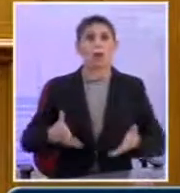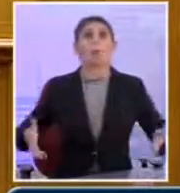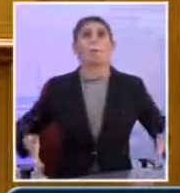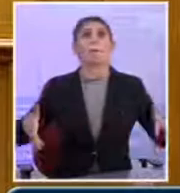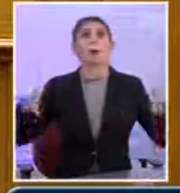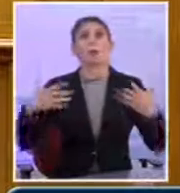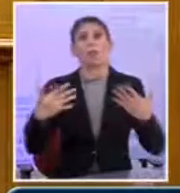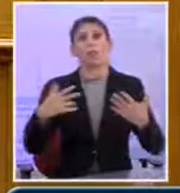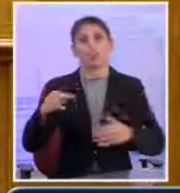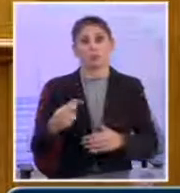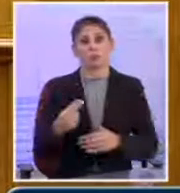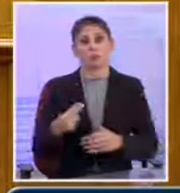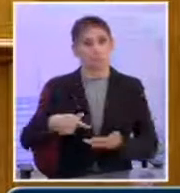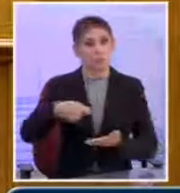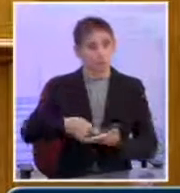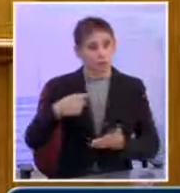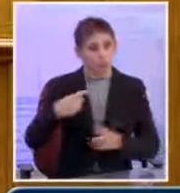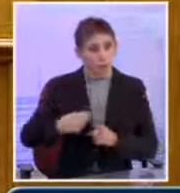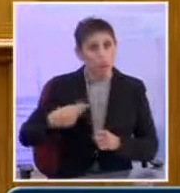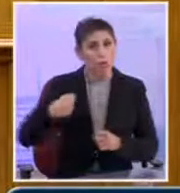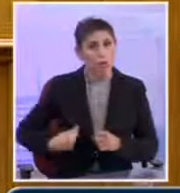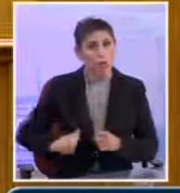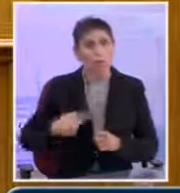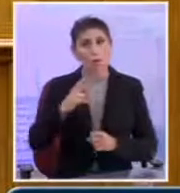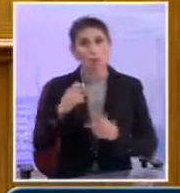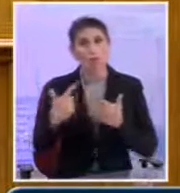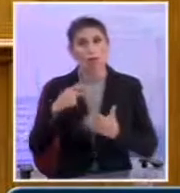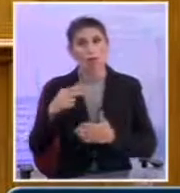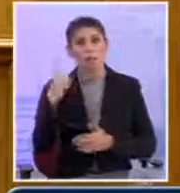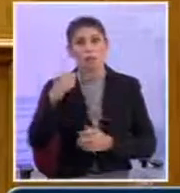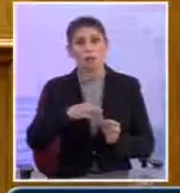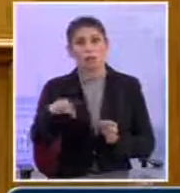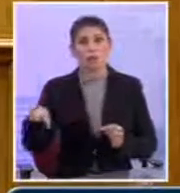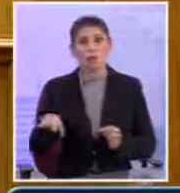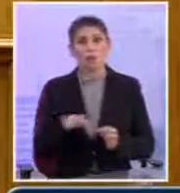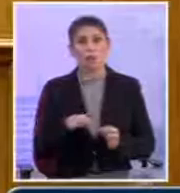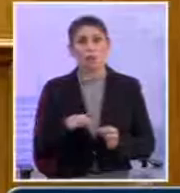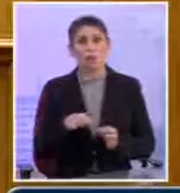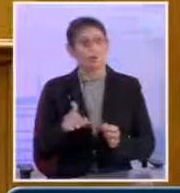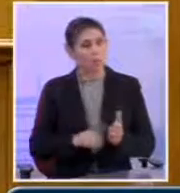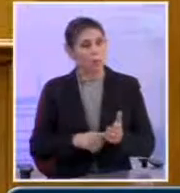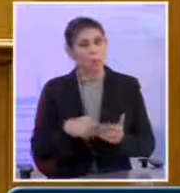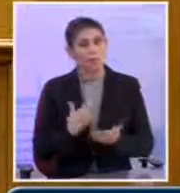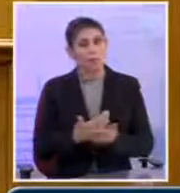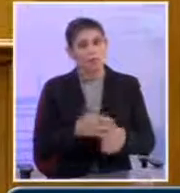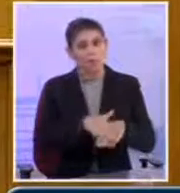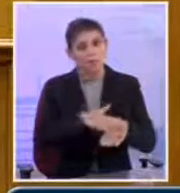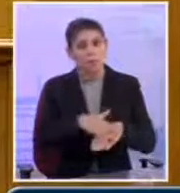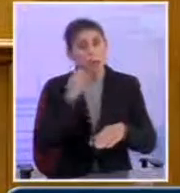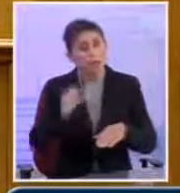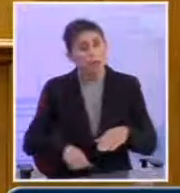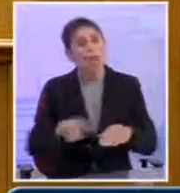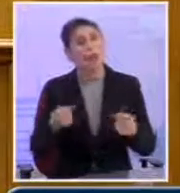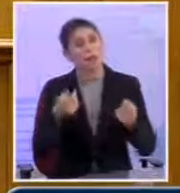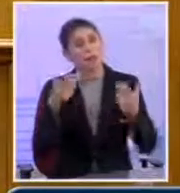10, πληρώνει το ελληνικό δημόσιο πραγματικά σε 27 ευρώ το τετραγωνικό. Και αντί να ζητήσει συγγνώμη κάποιος και να πει ναι, κάναμε και